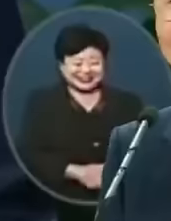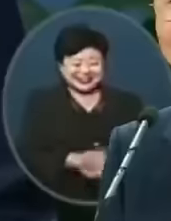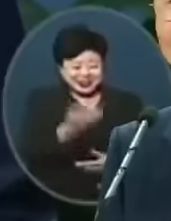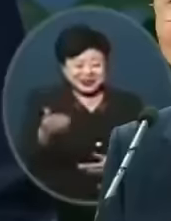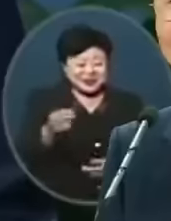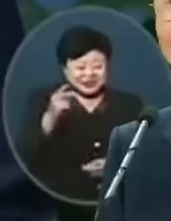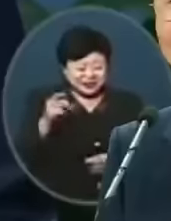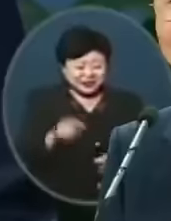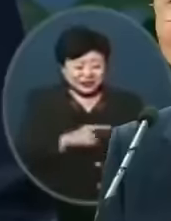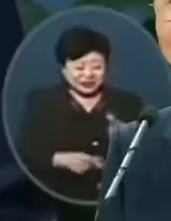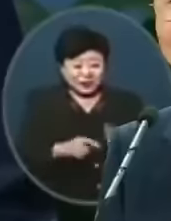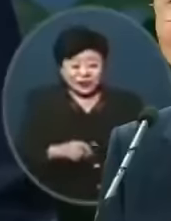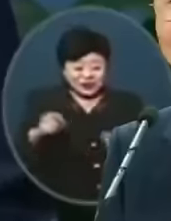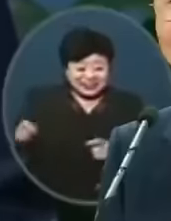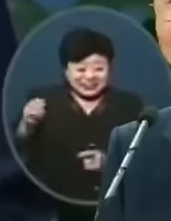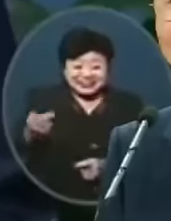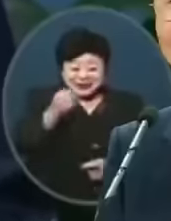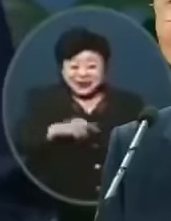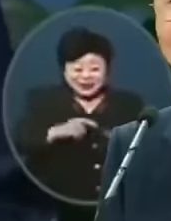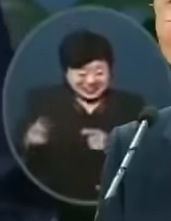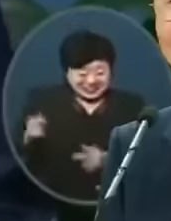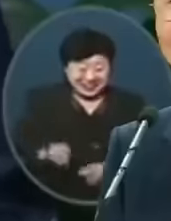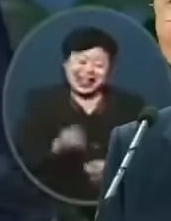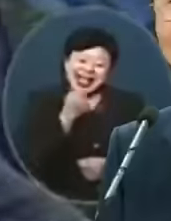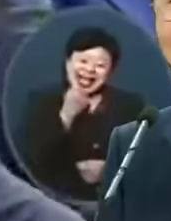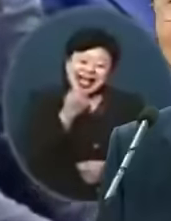여러분 이틀 더 살게 됐어요.